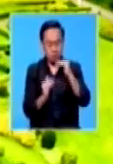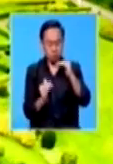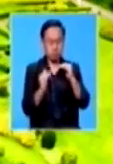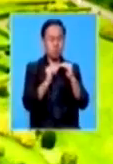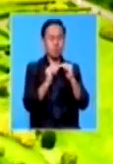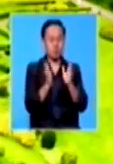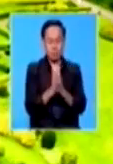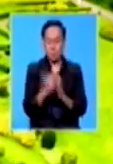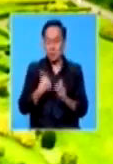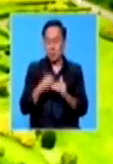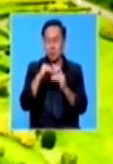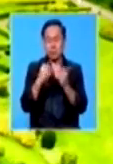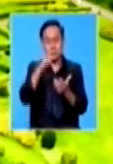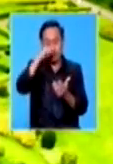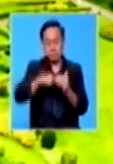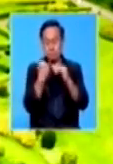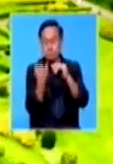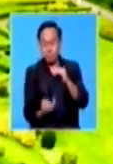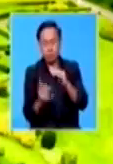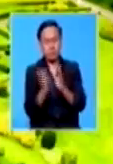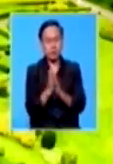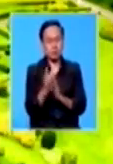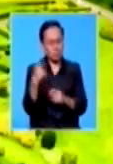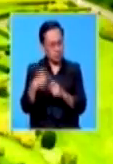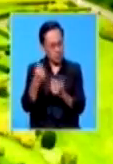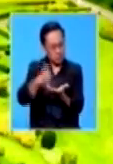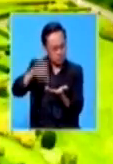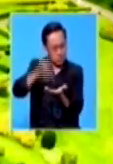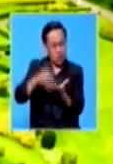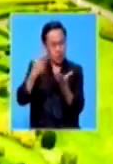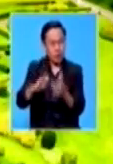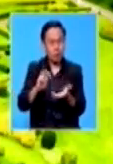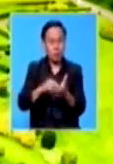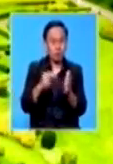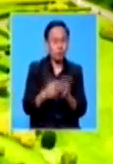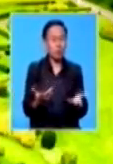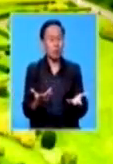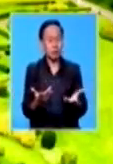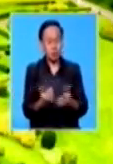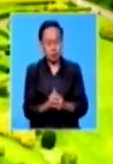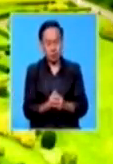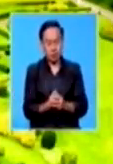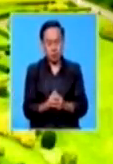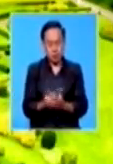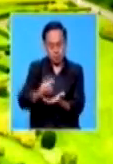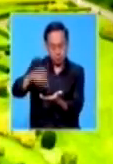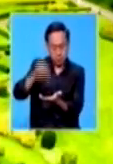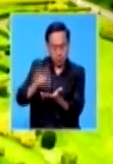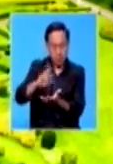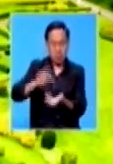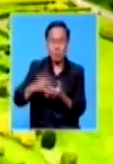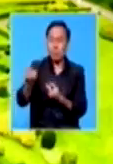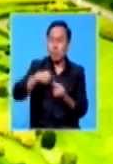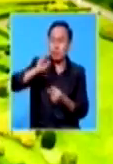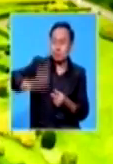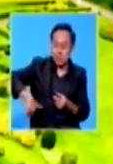มันยากนะมันยากเพราะมันทีมลงนามกันไปแล้วเยอะแยะไปหมดนะเราพอไม่ลงนามไม่ได้ทำไม่ได้ท่านบอกช้าเกินไปท่